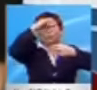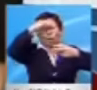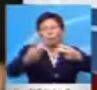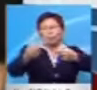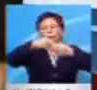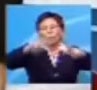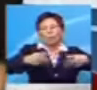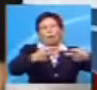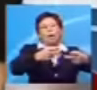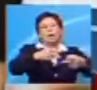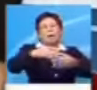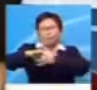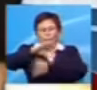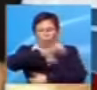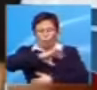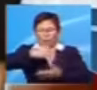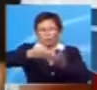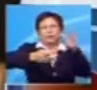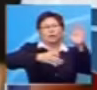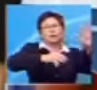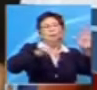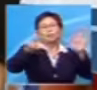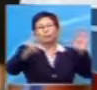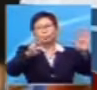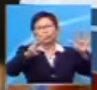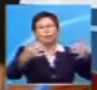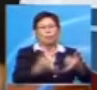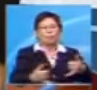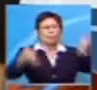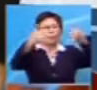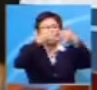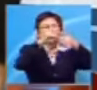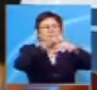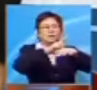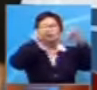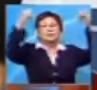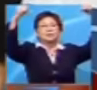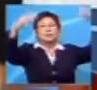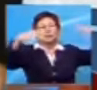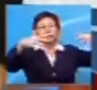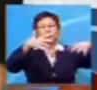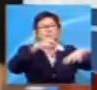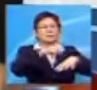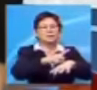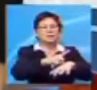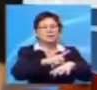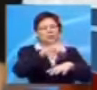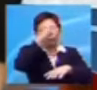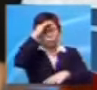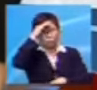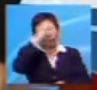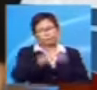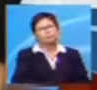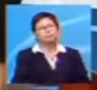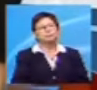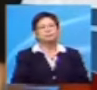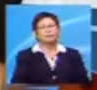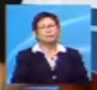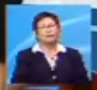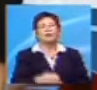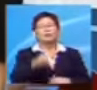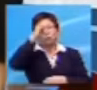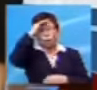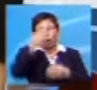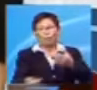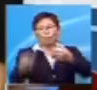membenang PDM 52 dalam aksi suku akhir kedua Piala FA di stadium Tan Sri hanunus l Johor Bahru kemaraan